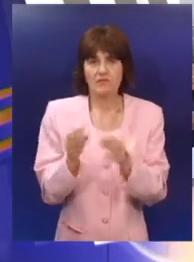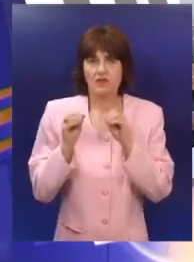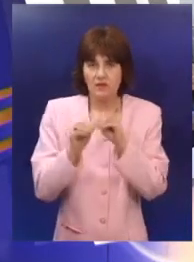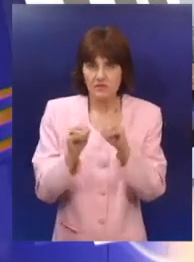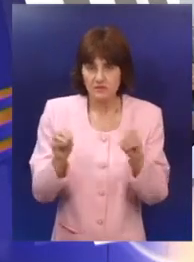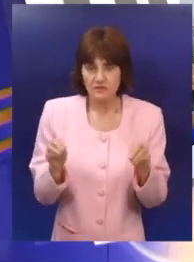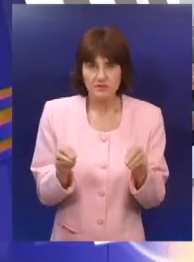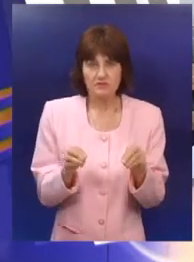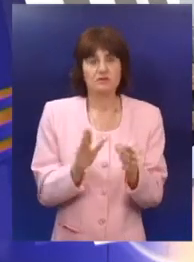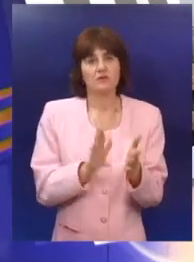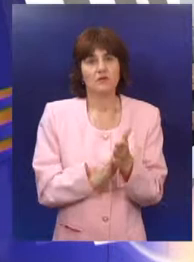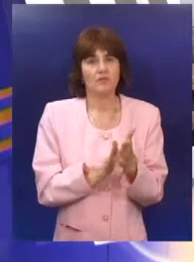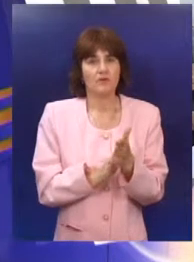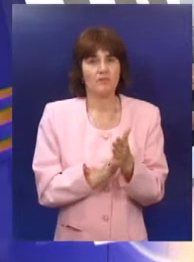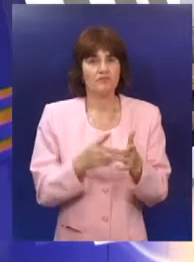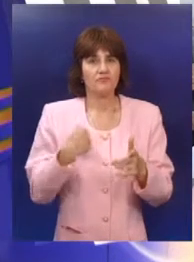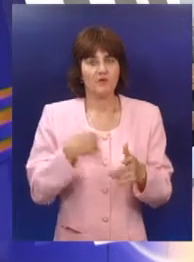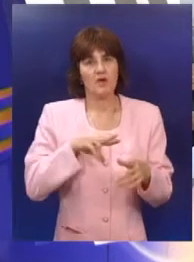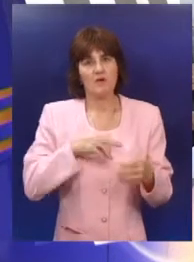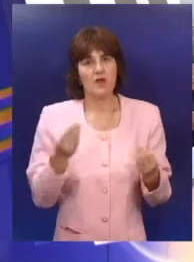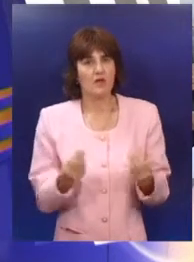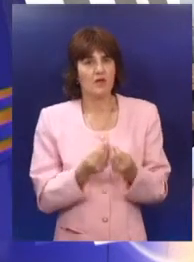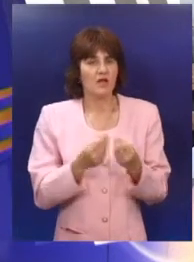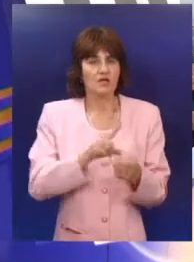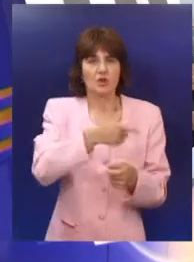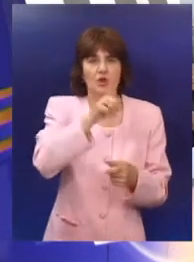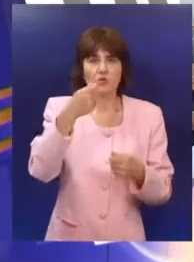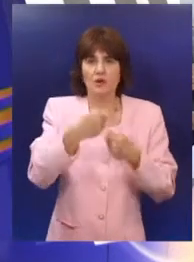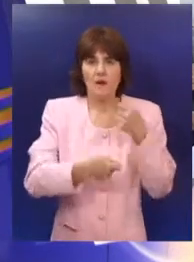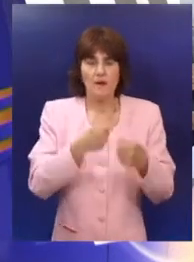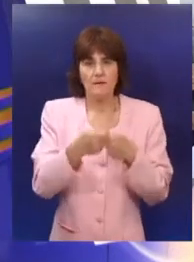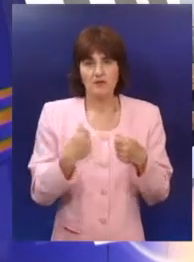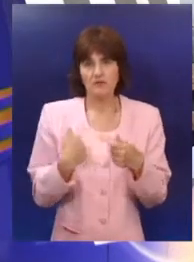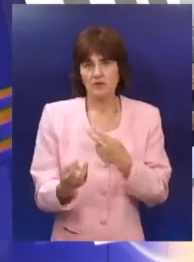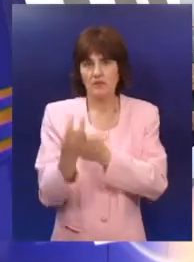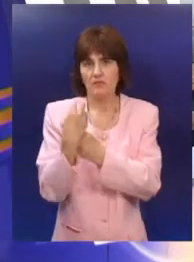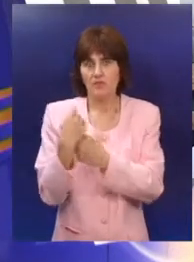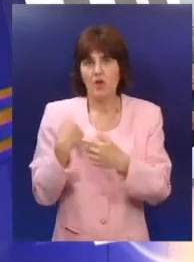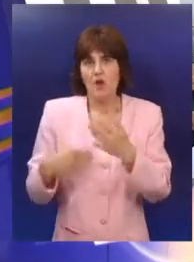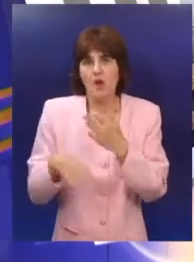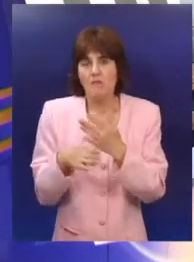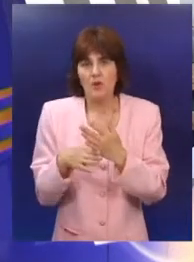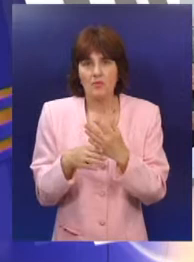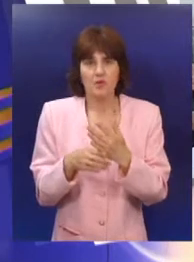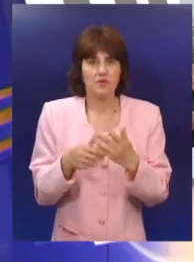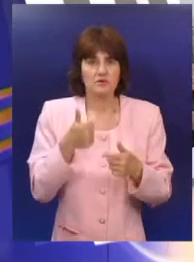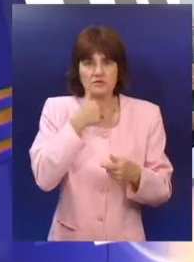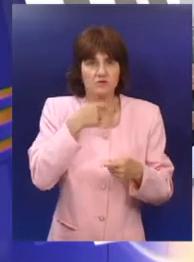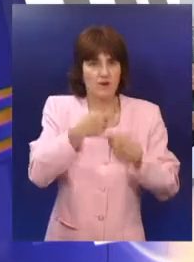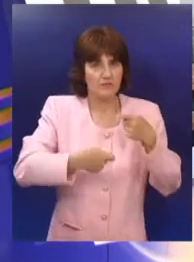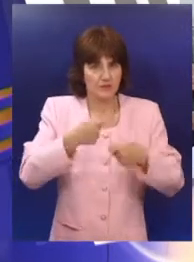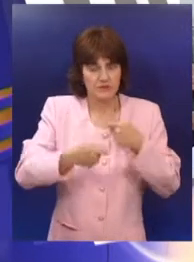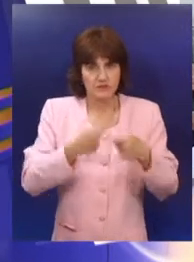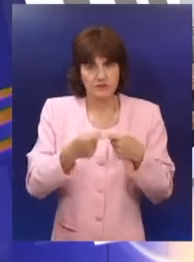se oslonimo, kad imamo van kuće neke aktivnosti, da nam pripomogne oko naših najosnovnijih